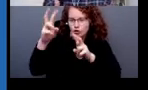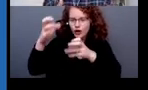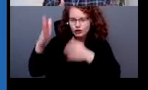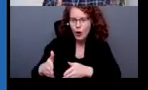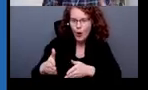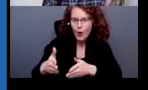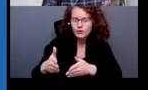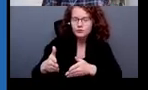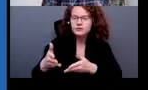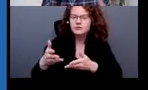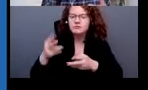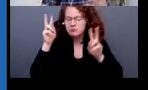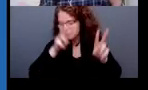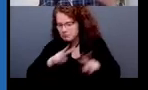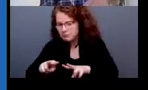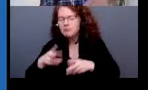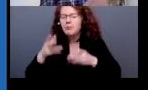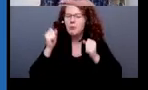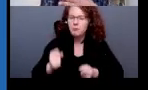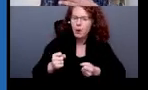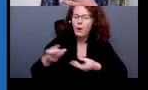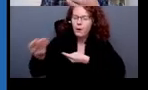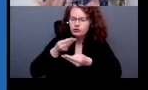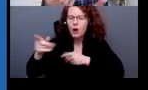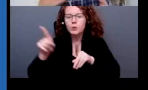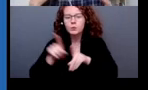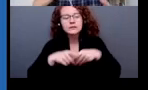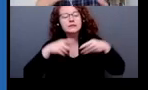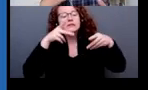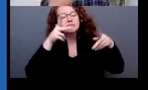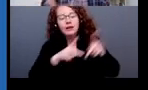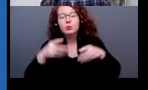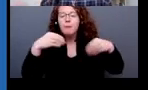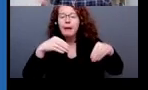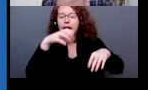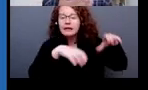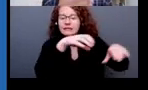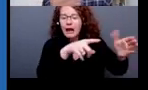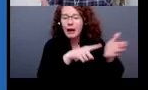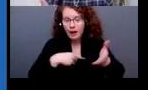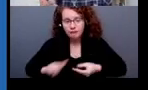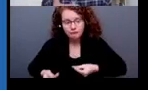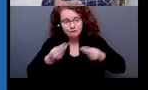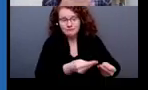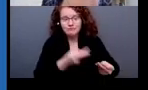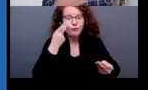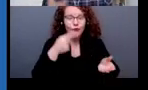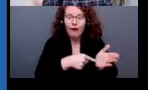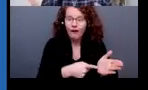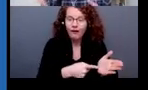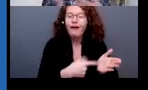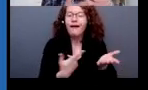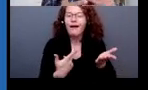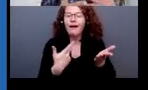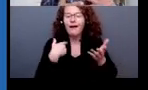aussi de pouvoir discuter avec les personnes rencontrées dans les magasins de réparation, de pouvoir leur montrer où on en était dans le cadre